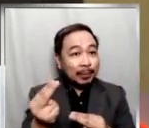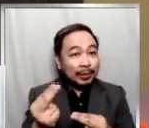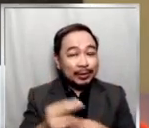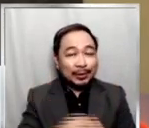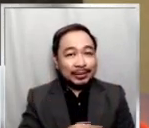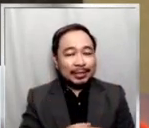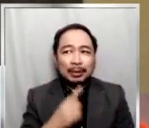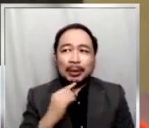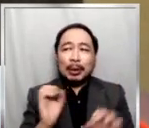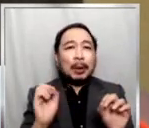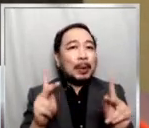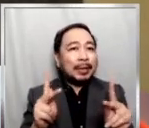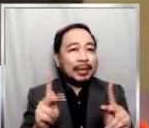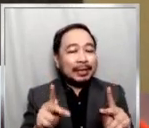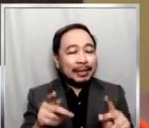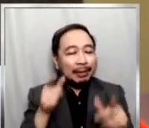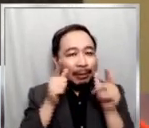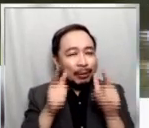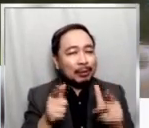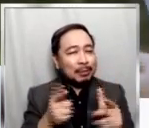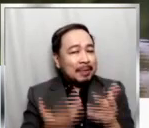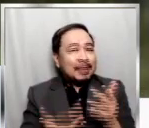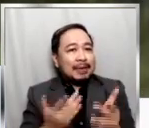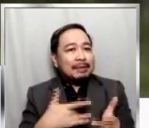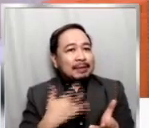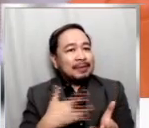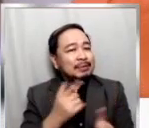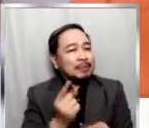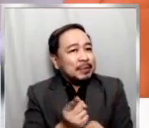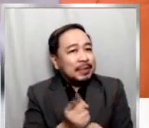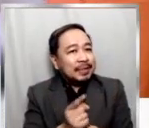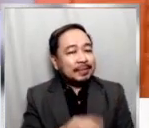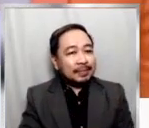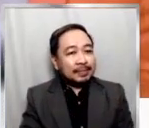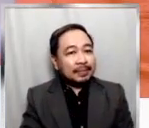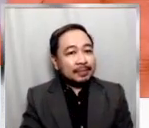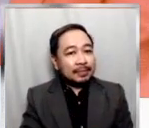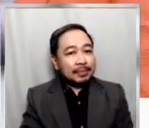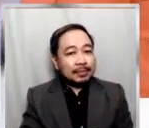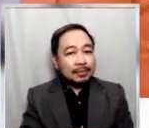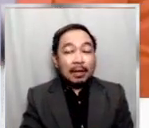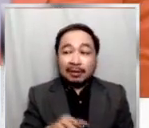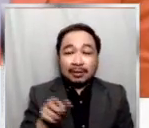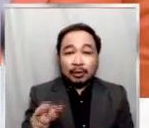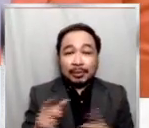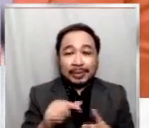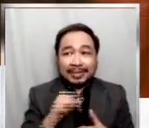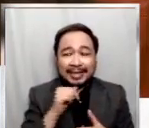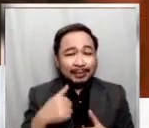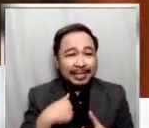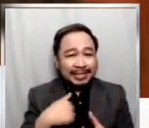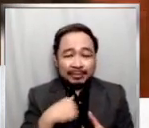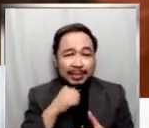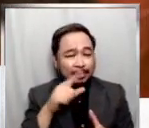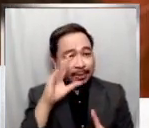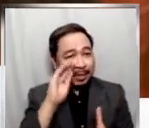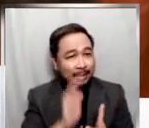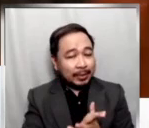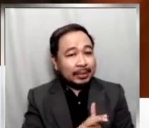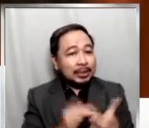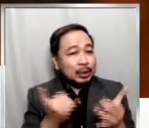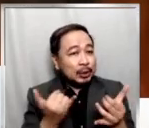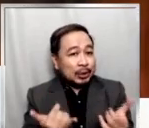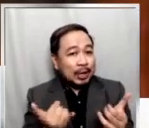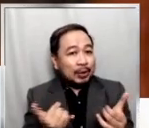Mukhang totoo nga yung sinabi ni Diretso. Ikaw! Hindi nga ako si Nelson. Hindi ako yung asawa mo. Kasalukuyang nasa